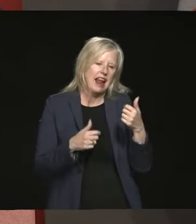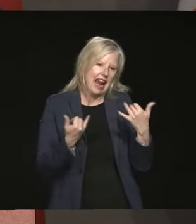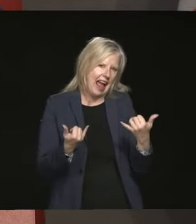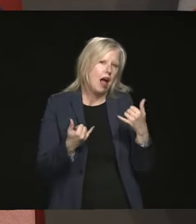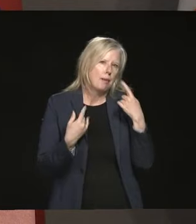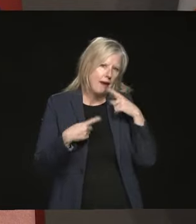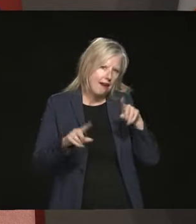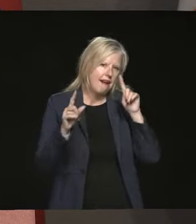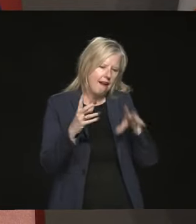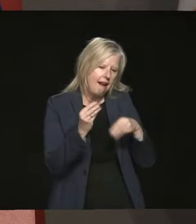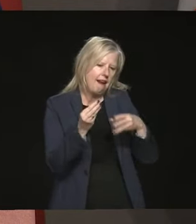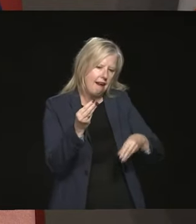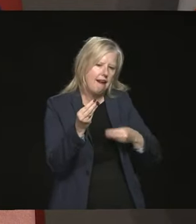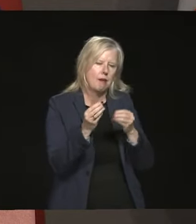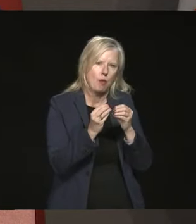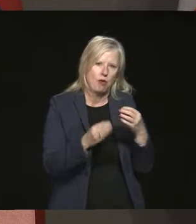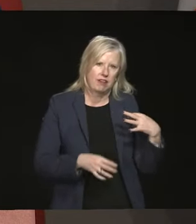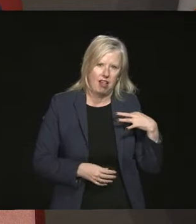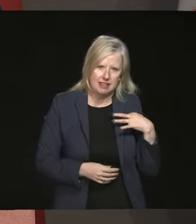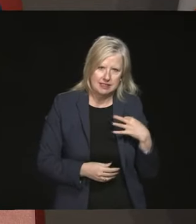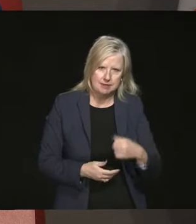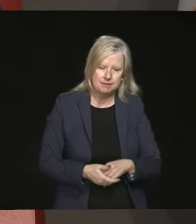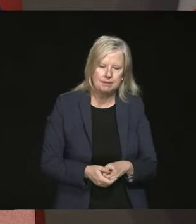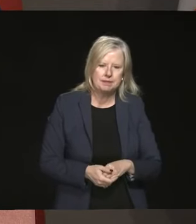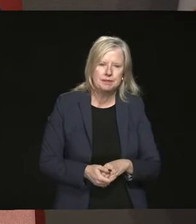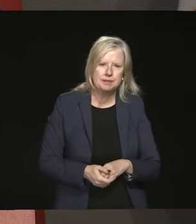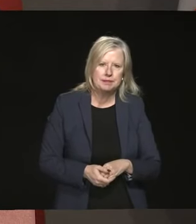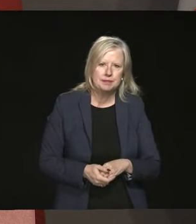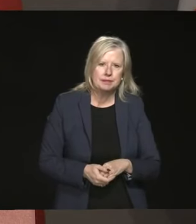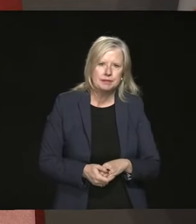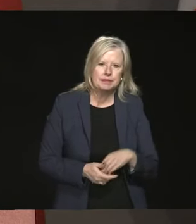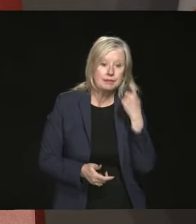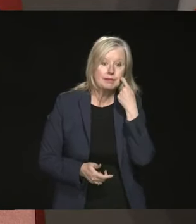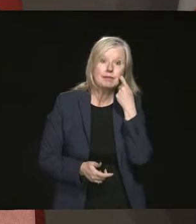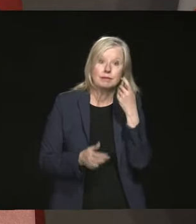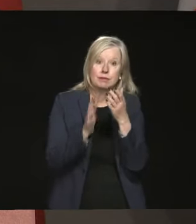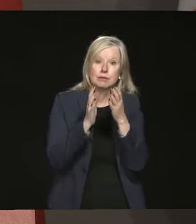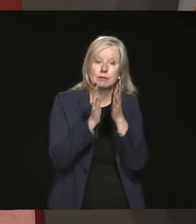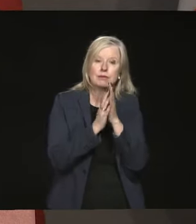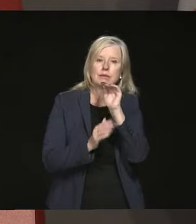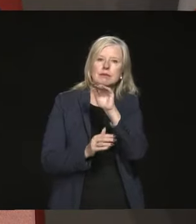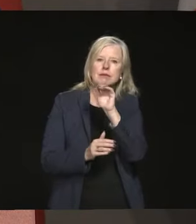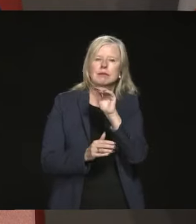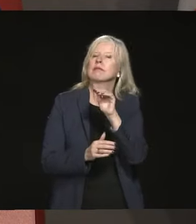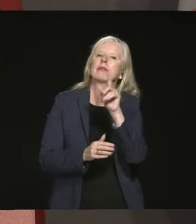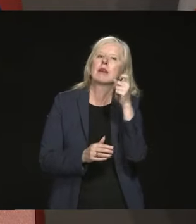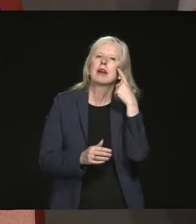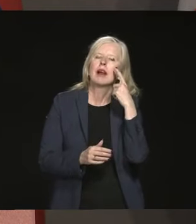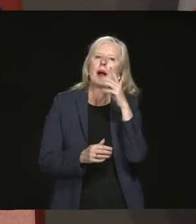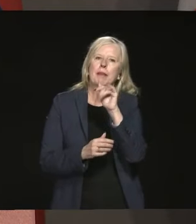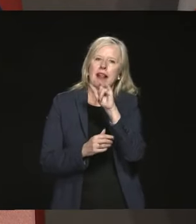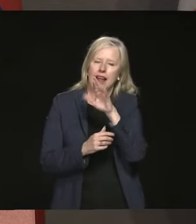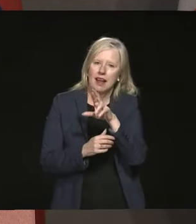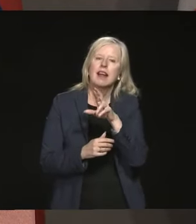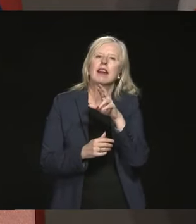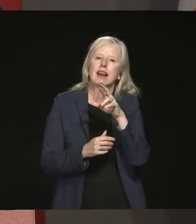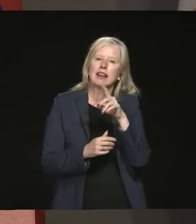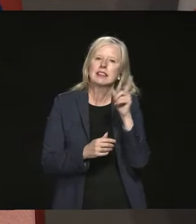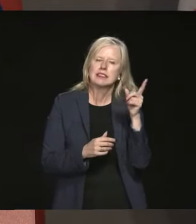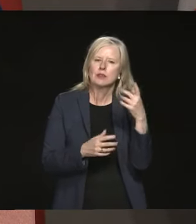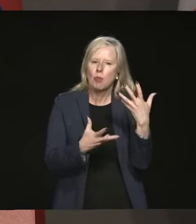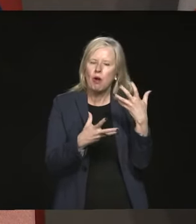ministre Bill Blair pour un appui des forces armées canadiennes, un appui autour duquel les discussions et des décisions